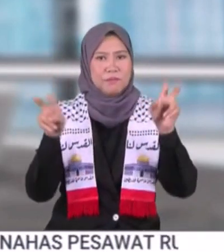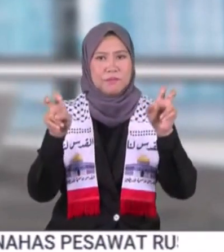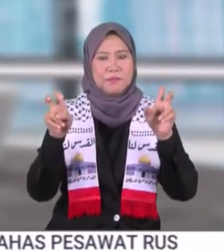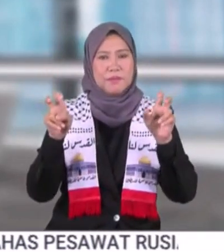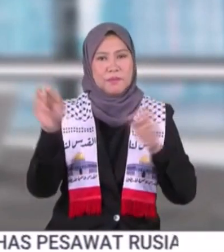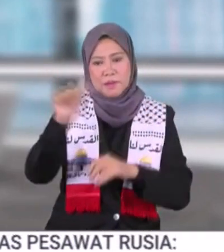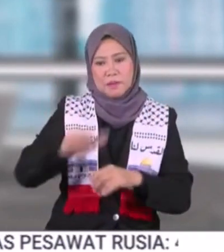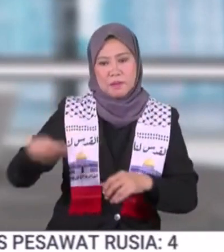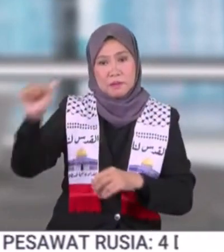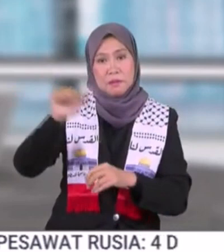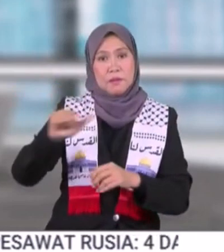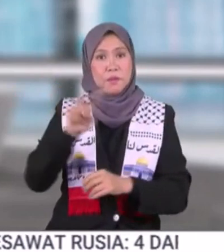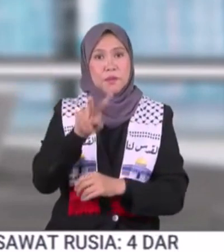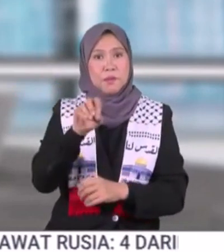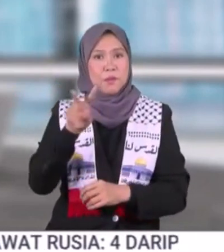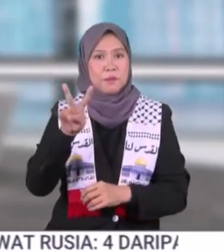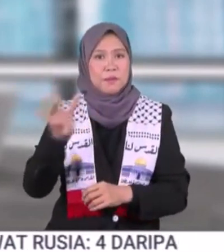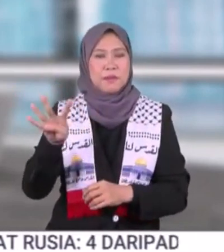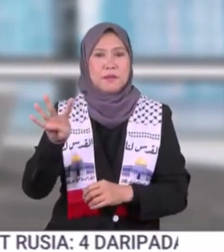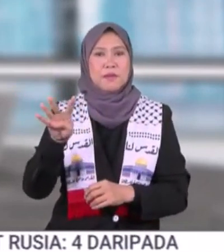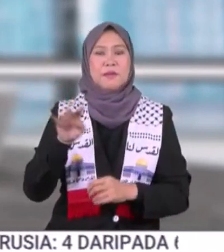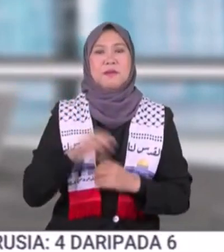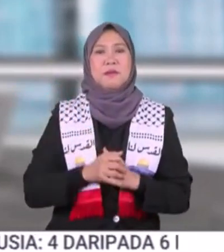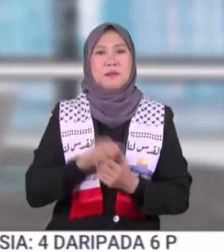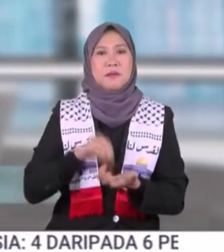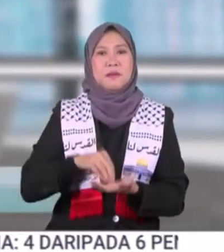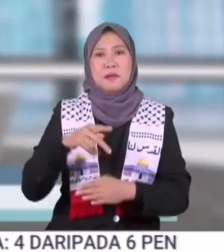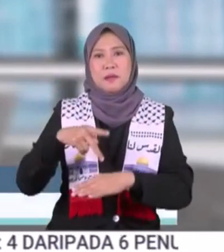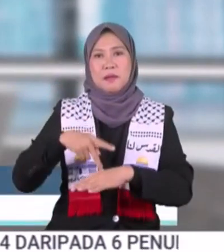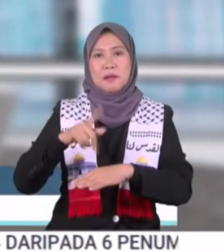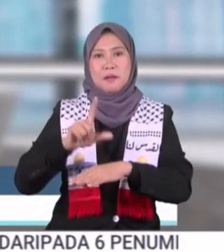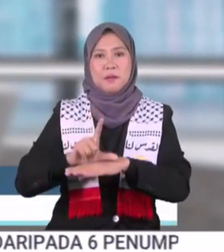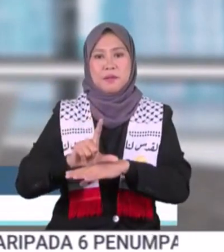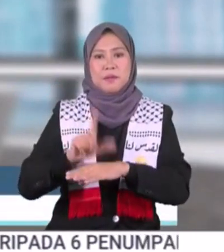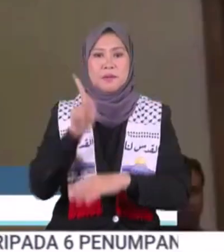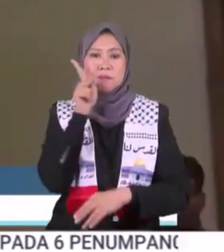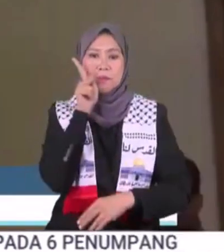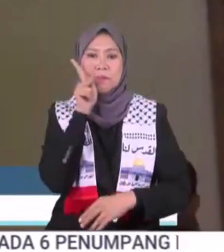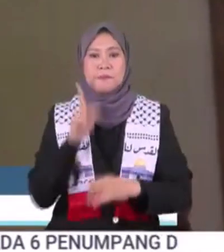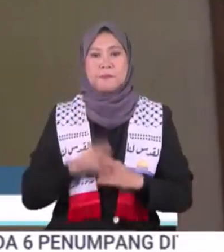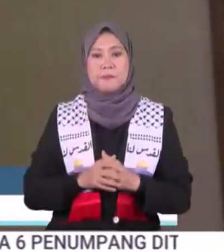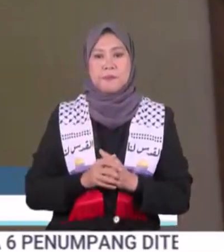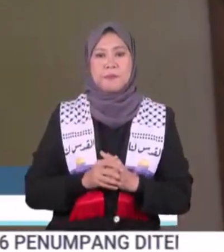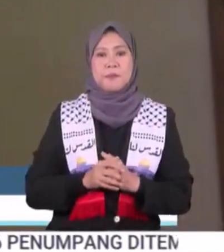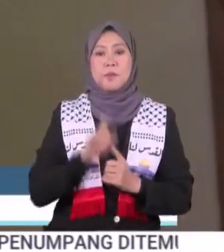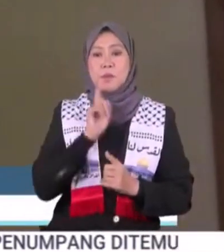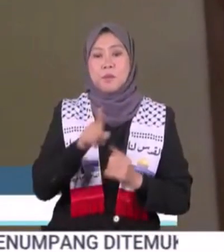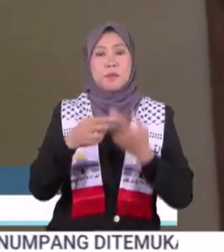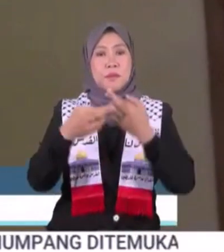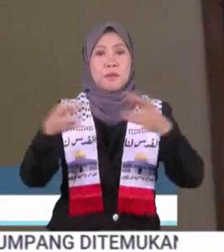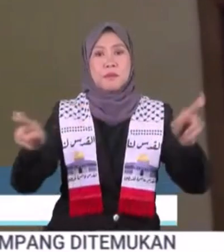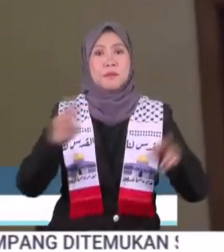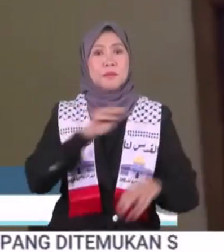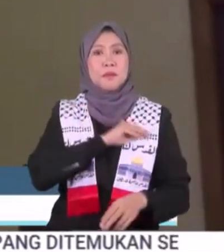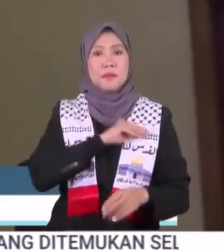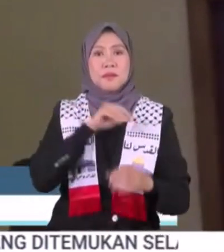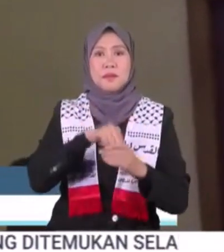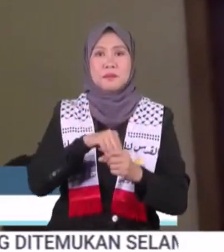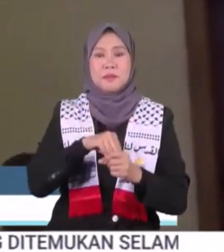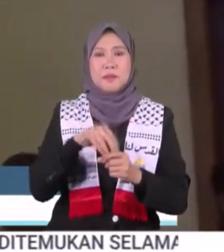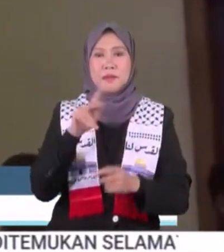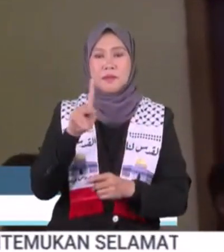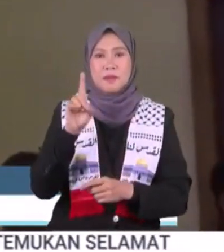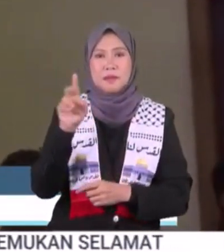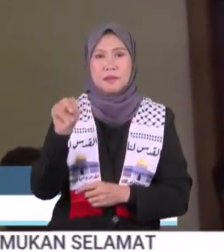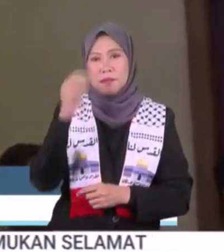Asia Tenggara 2024 arcc di Langkawi Kedah persidangan yang bermula hari ini dirasmikan oleh Menteri Dalam Negeri